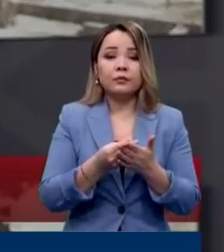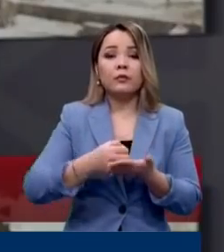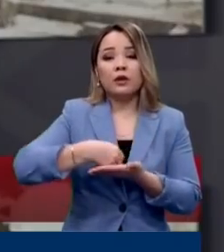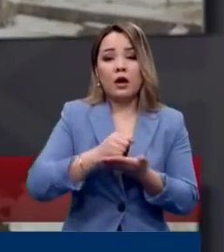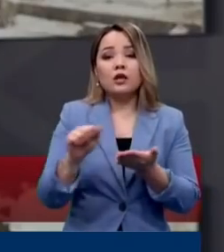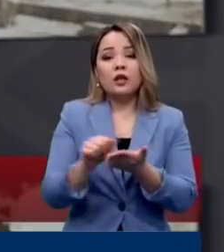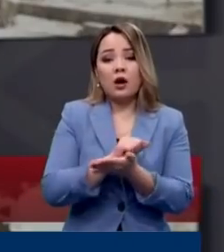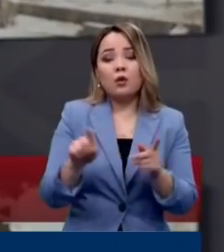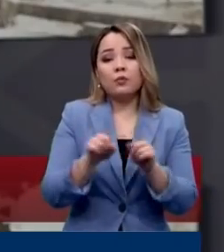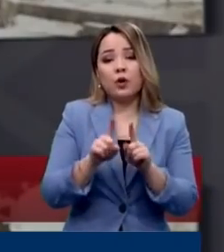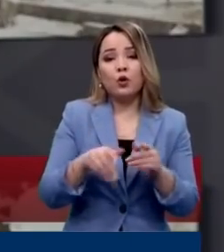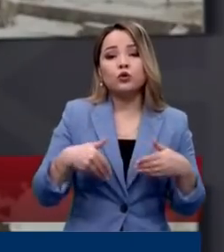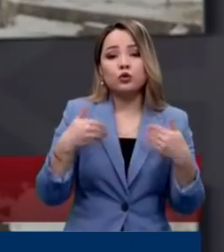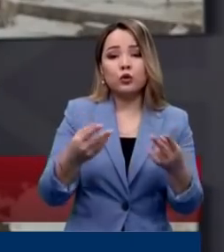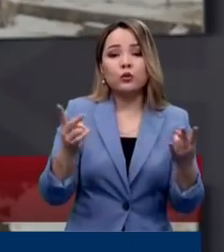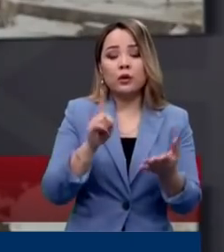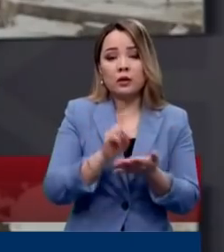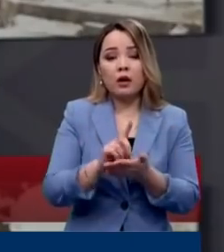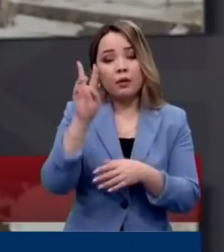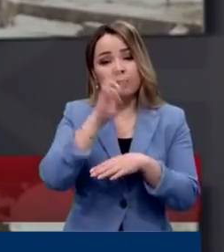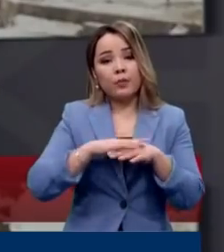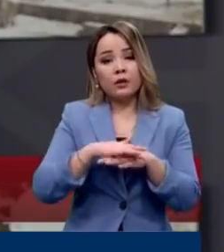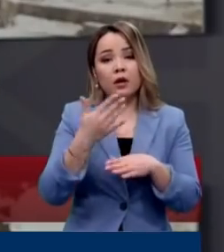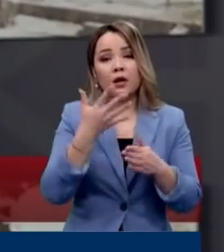белгілі документтерді ұсыну керек. Бұл мемлекет